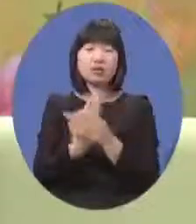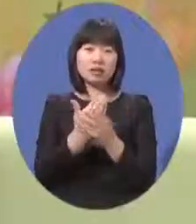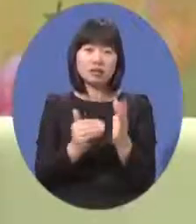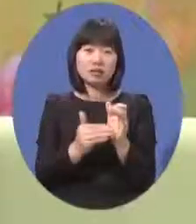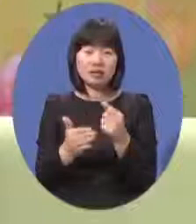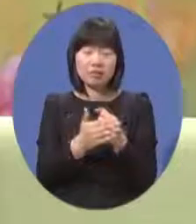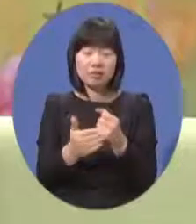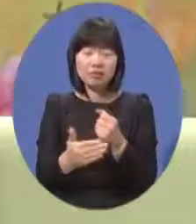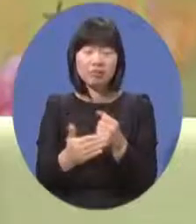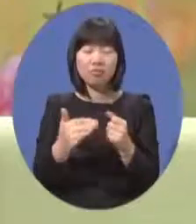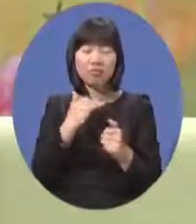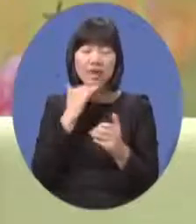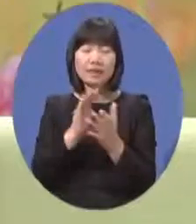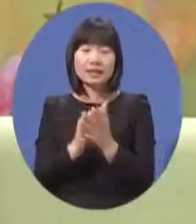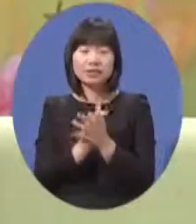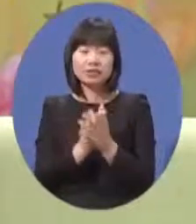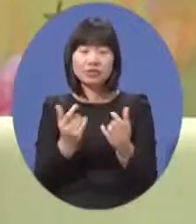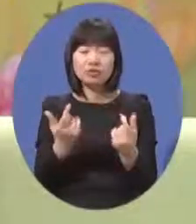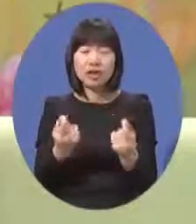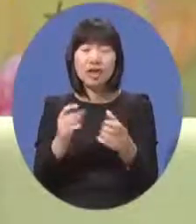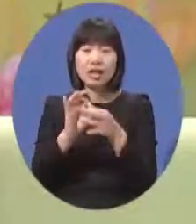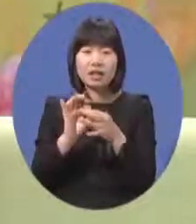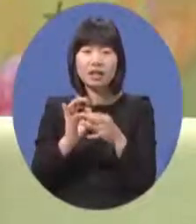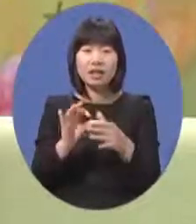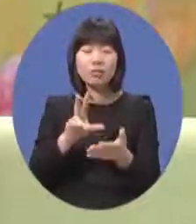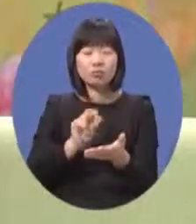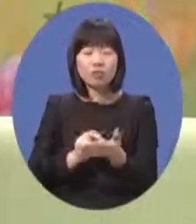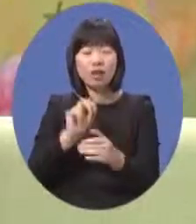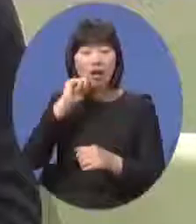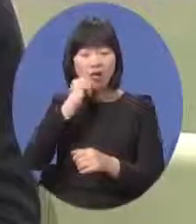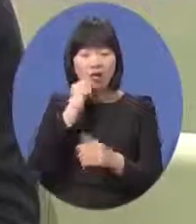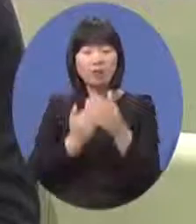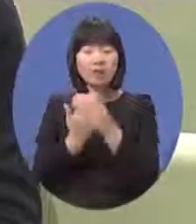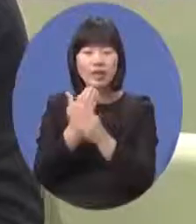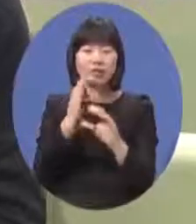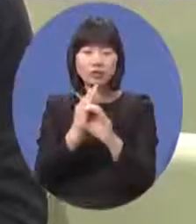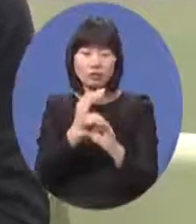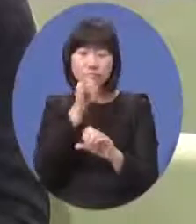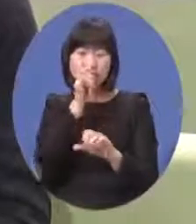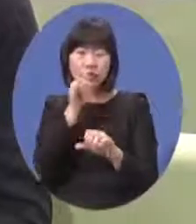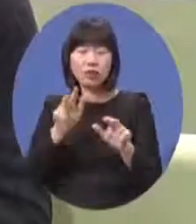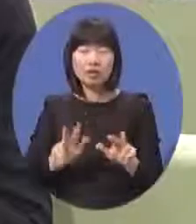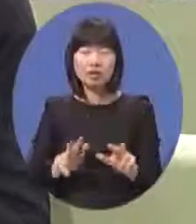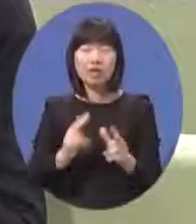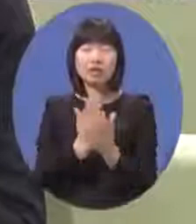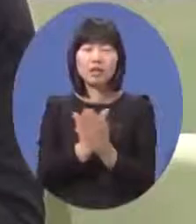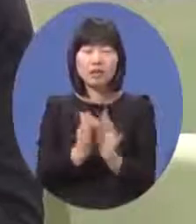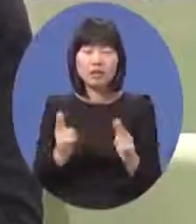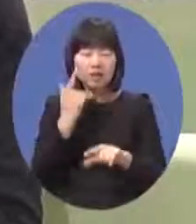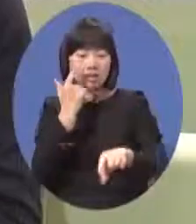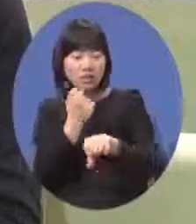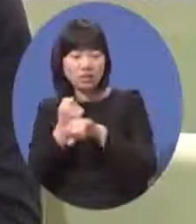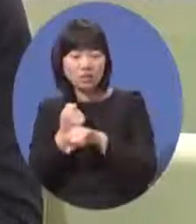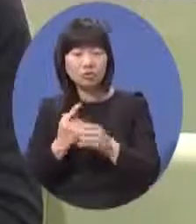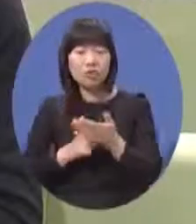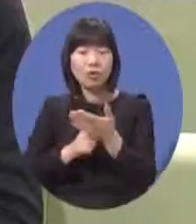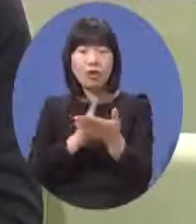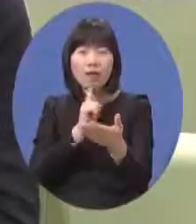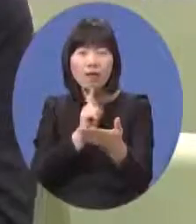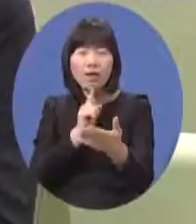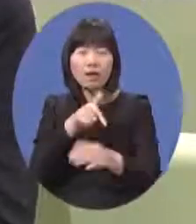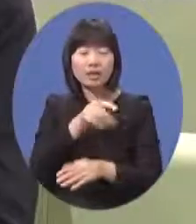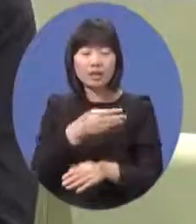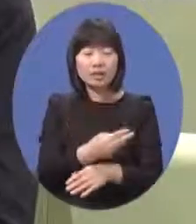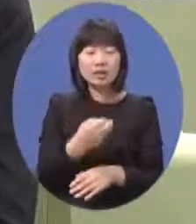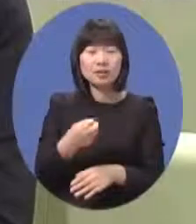이것 때문에 또래 관계에서도 상당히 좀 어려움이나 문제 좀 일으키게 되죠. 네. 그래서 이제 여러 이제 연구들을 좀 해보니까